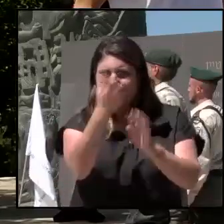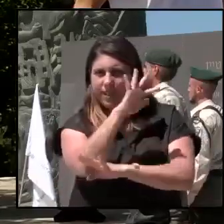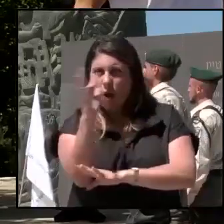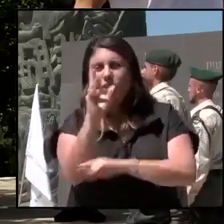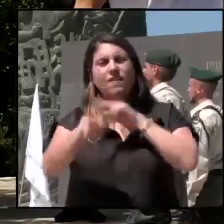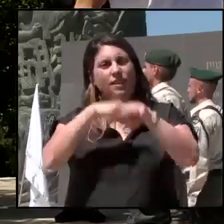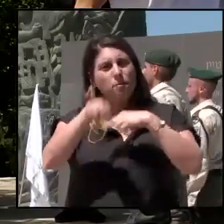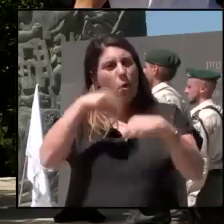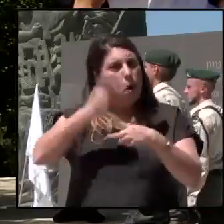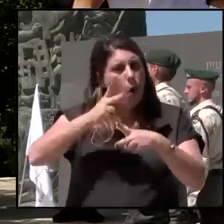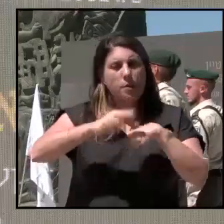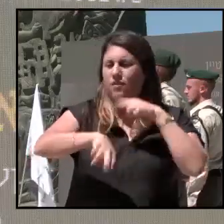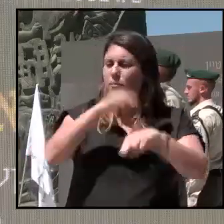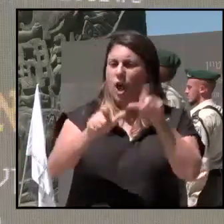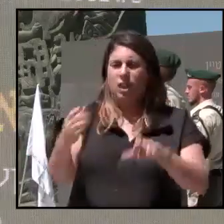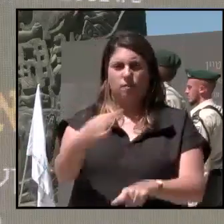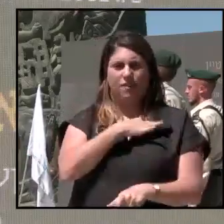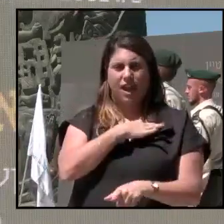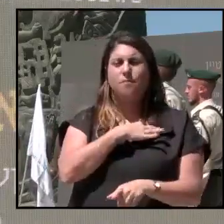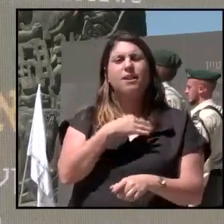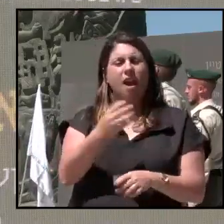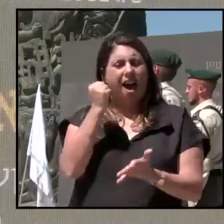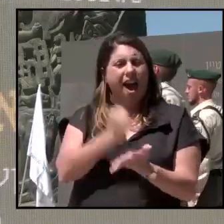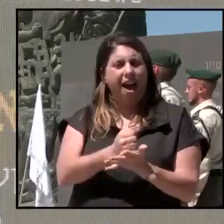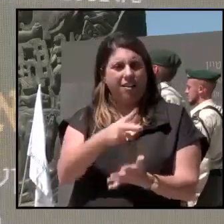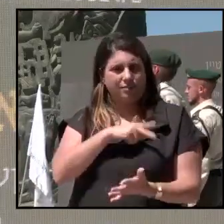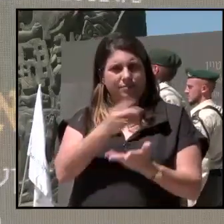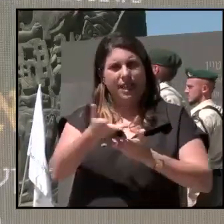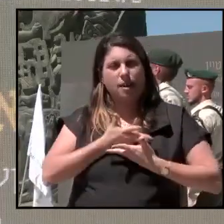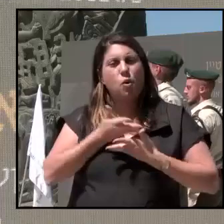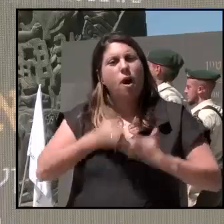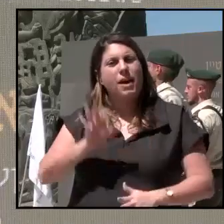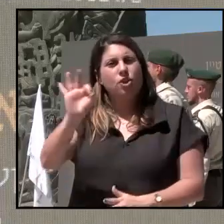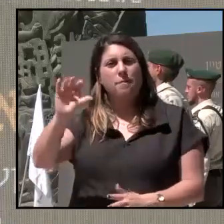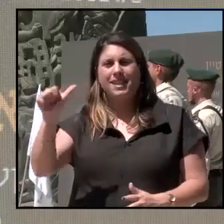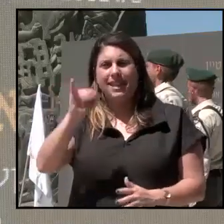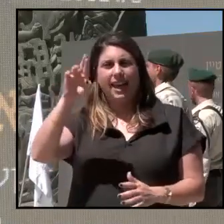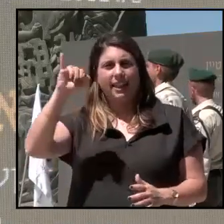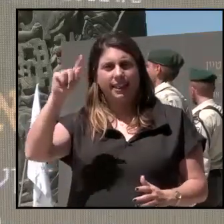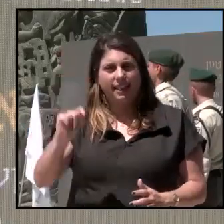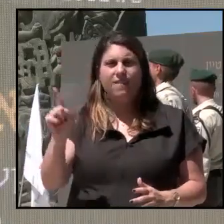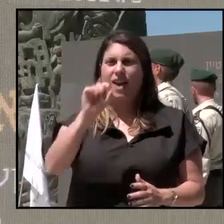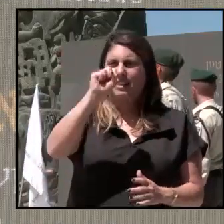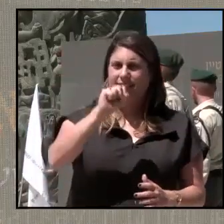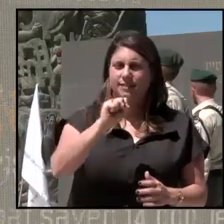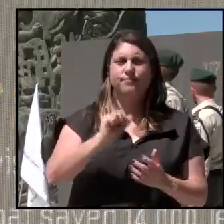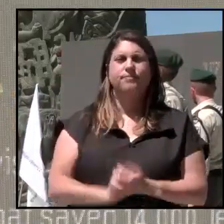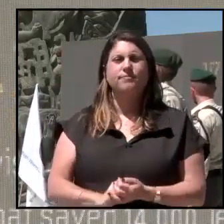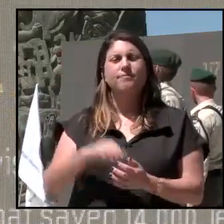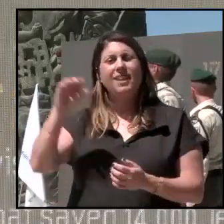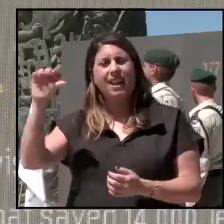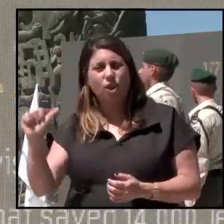טיפלו בחולים ונפגעים. את האותות תקבל ביתם אירית וייס. אדולפו